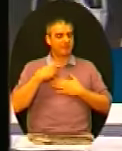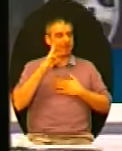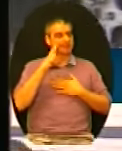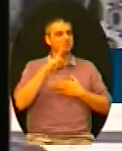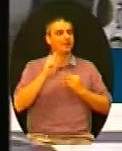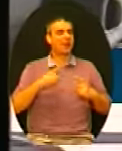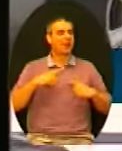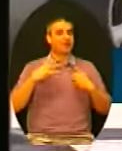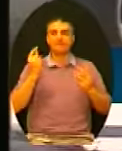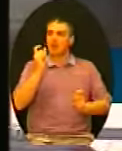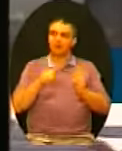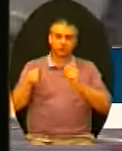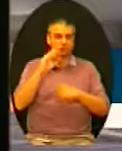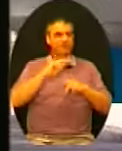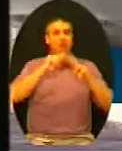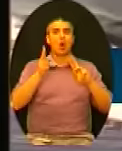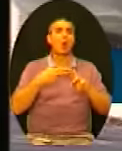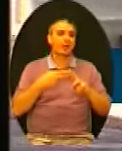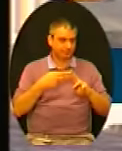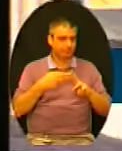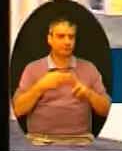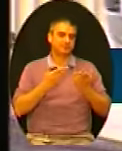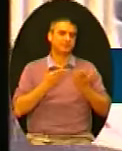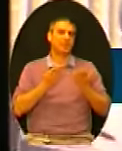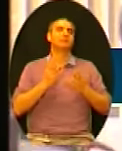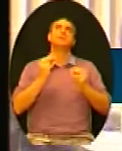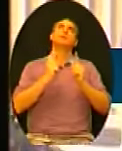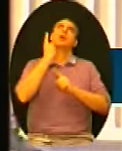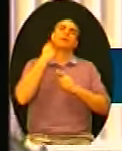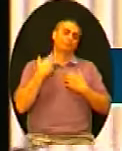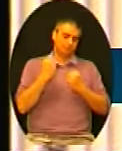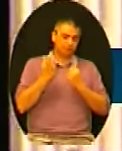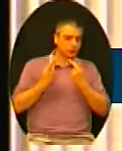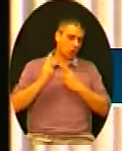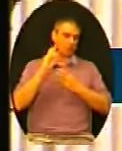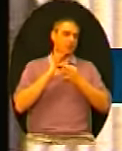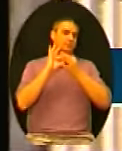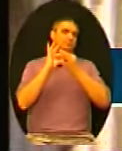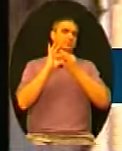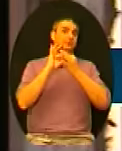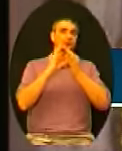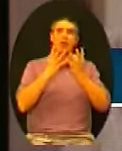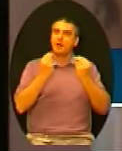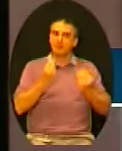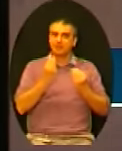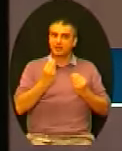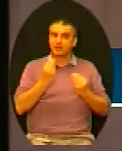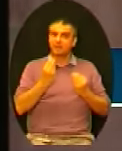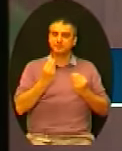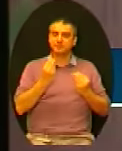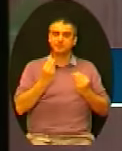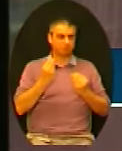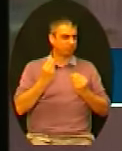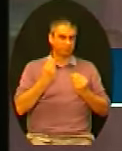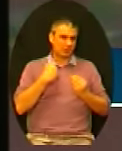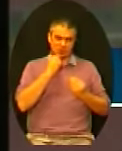שלי על החיים, ועל אנשים, ועל העולם, יחסים בורא עולם, התחזק עוד יותר. כלומר, בהרבה דברים אני חושב שזה,